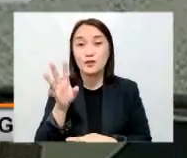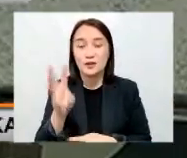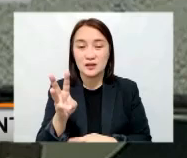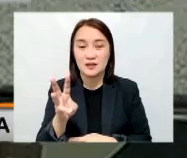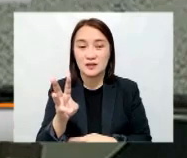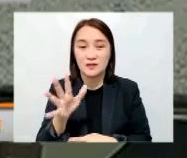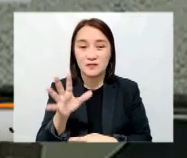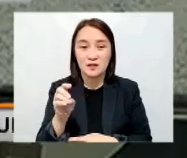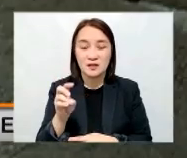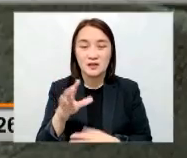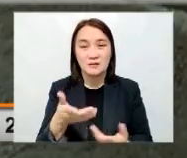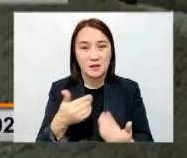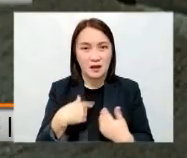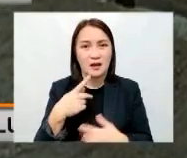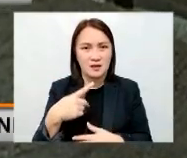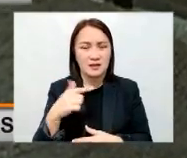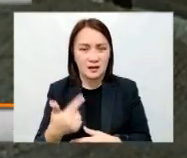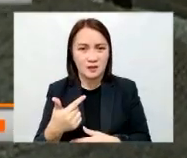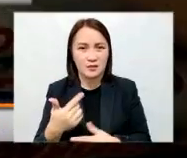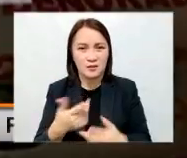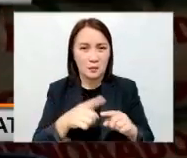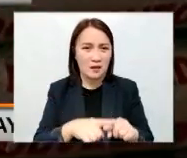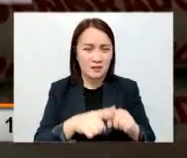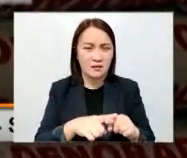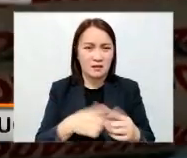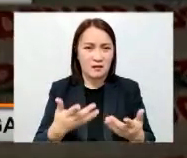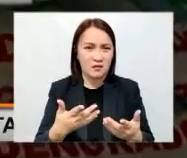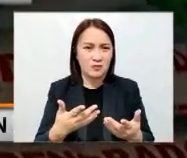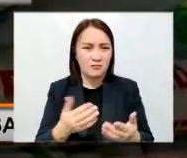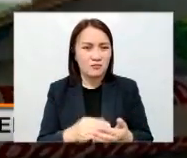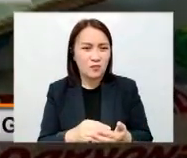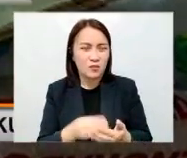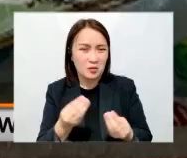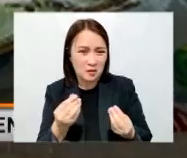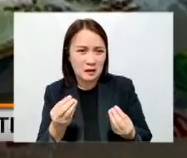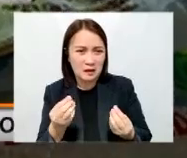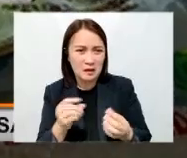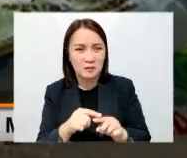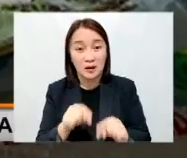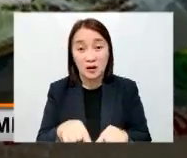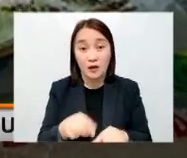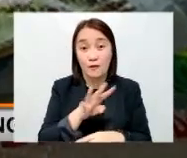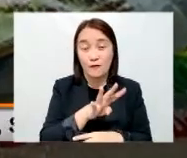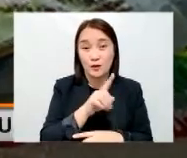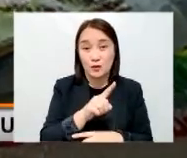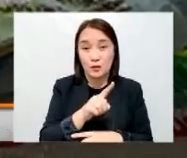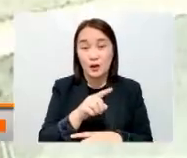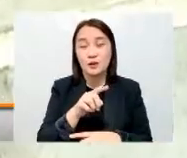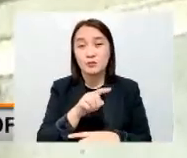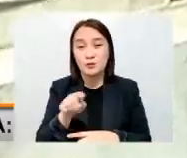bigas depende sa klase. Kung imported naman, mas mahal na naglalaro sa 41 hanggang 180 per